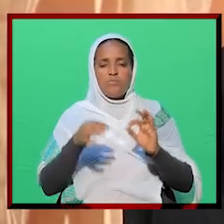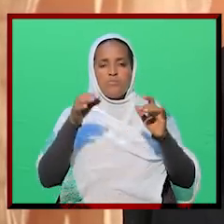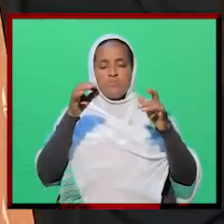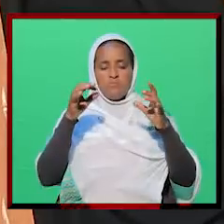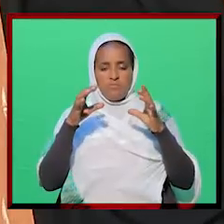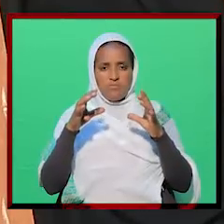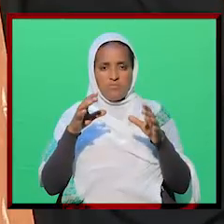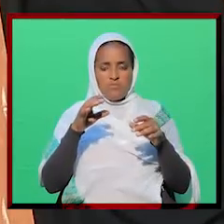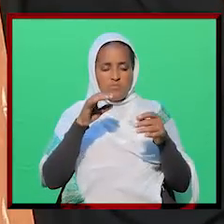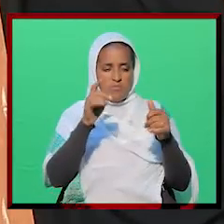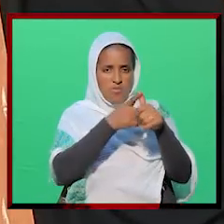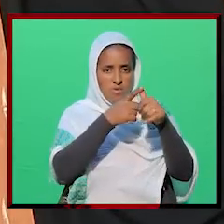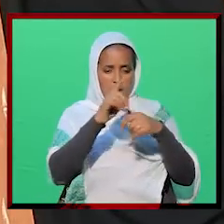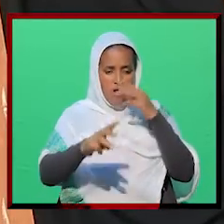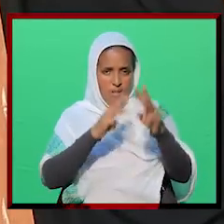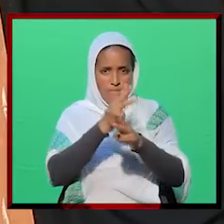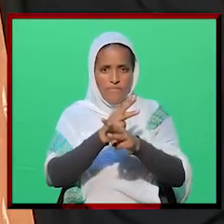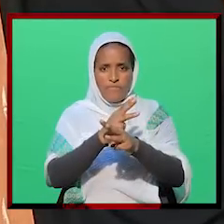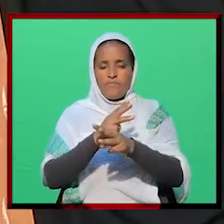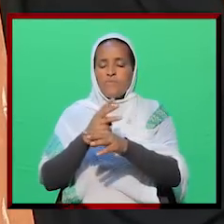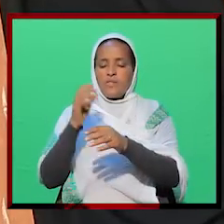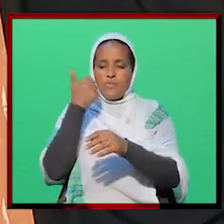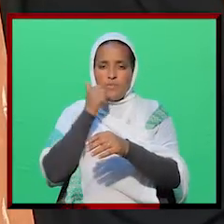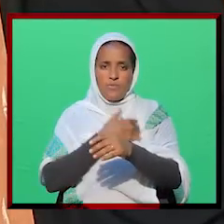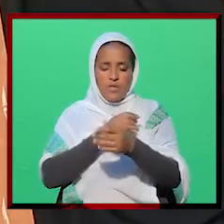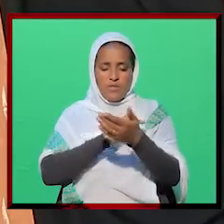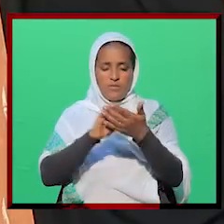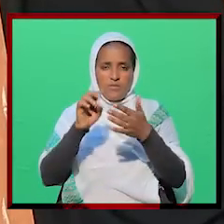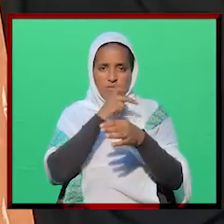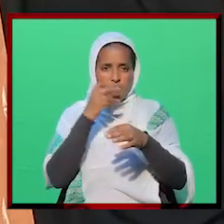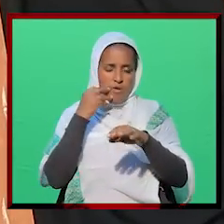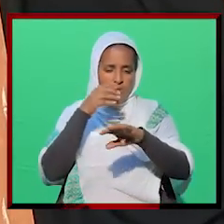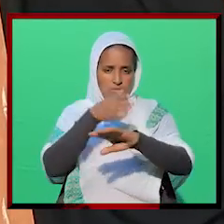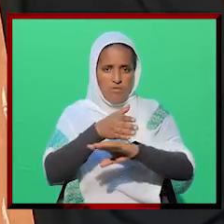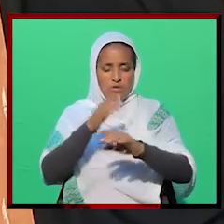አላችሁ ሁለቱም ግን ከተዋህዶዎች ውጭ ሆነ ማለት